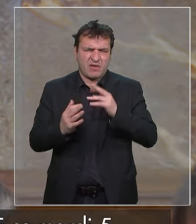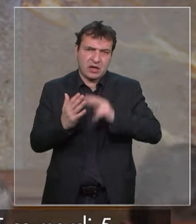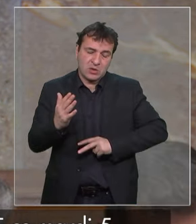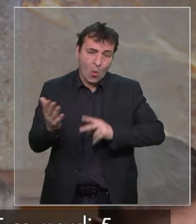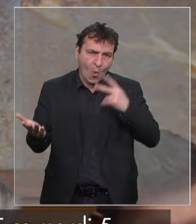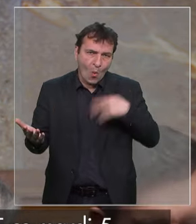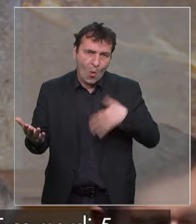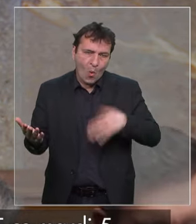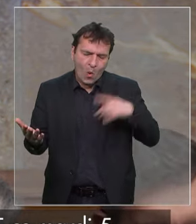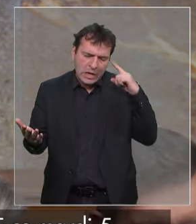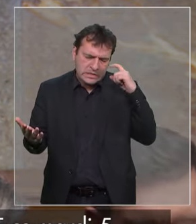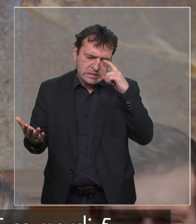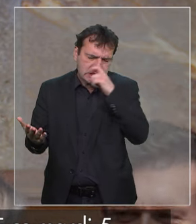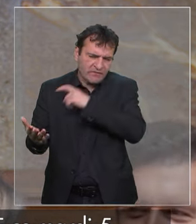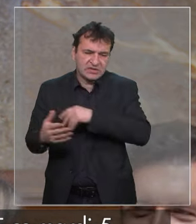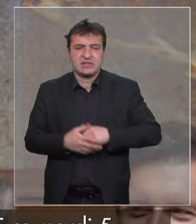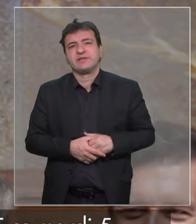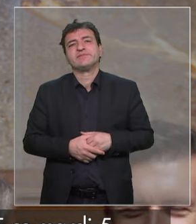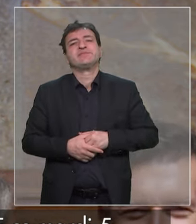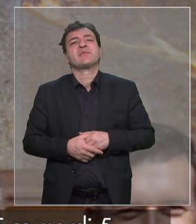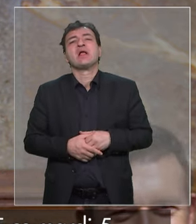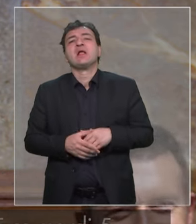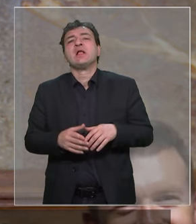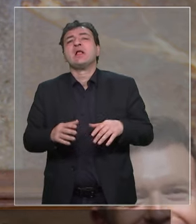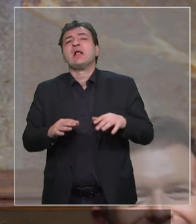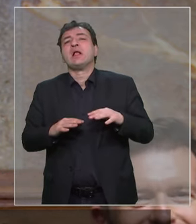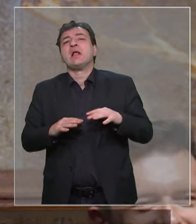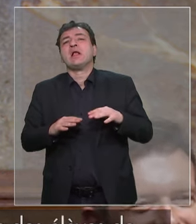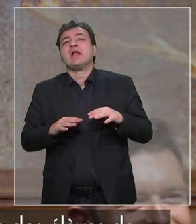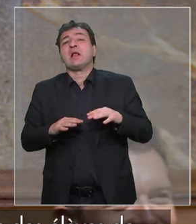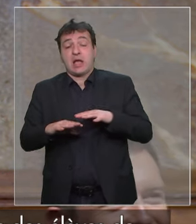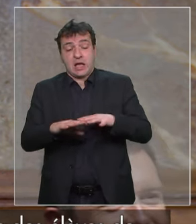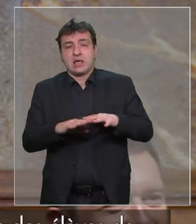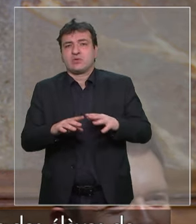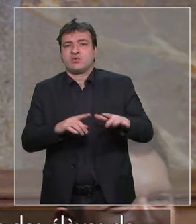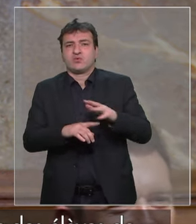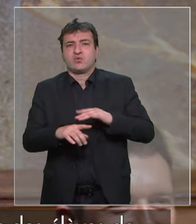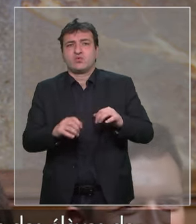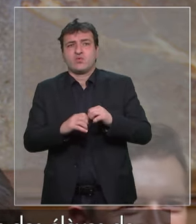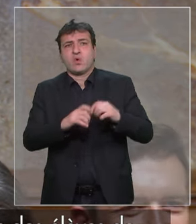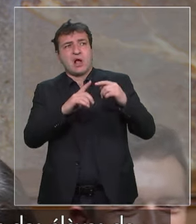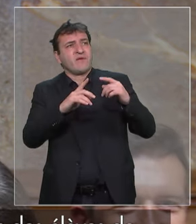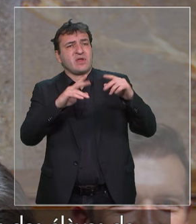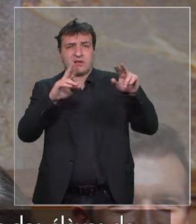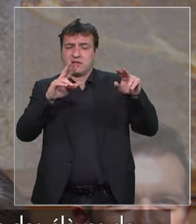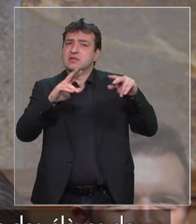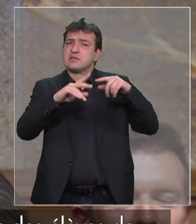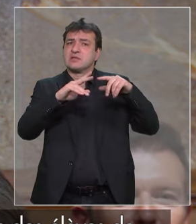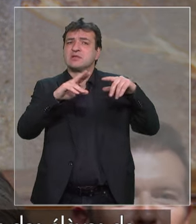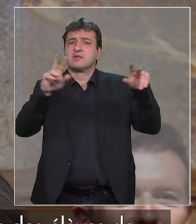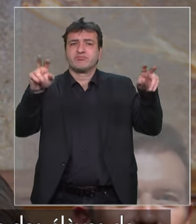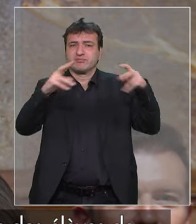lecture. Les vents contraires sont nombreux. Des réseaux sociaux aux algorithmes fous qui abrutissent dès le plus jeune âge, des écrans